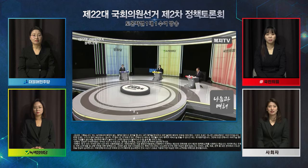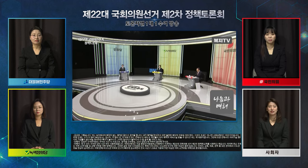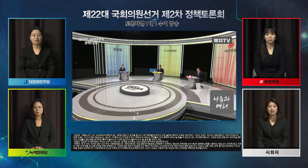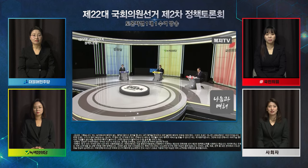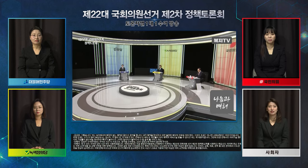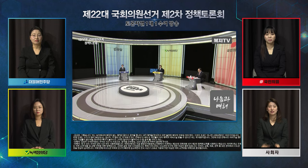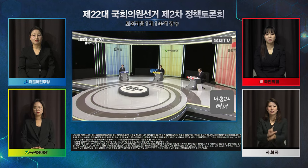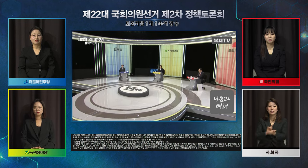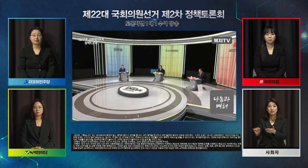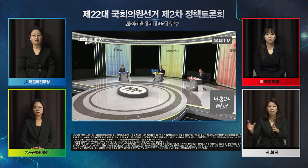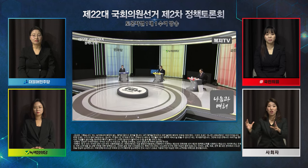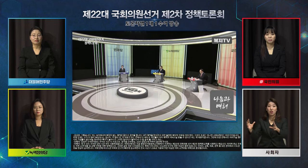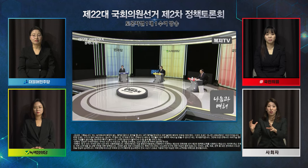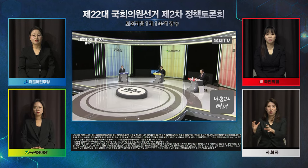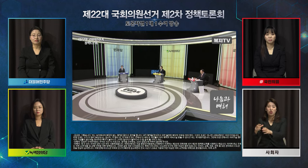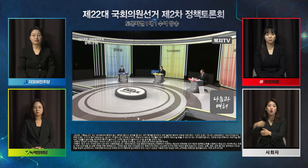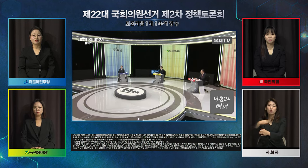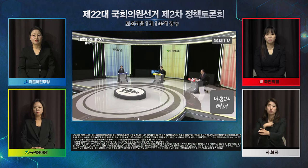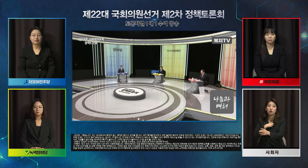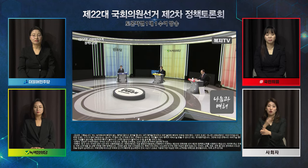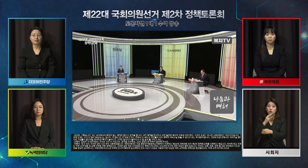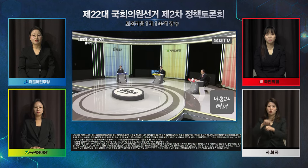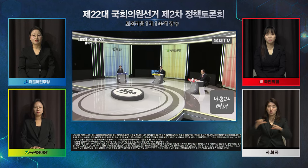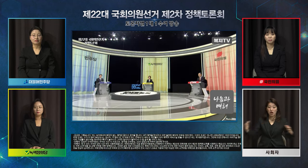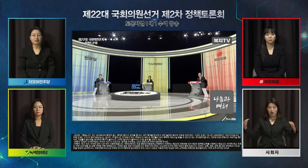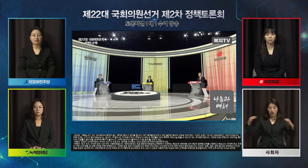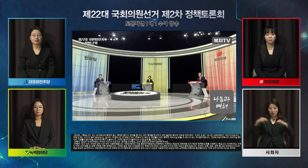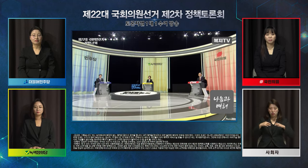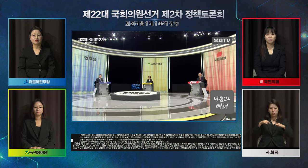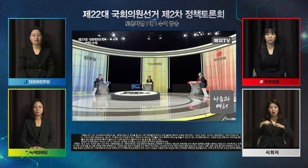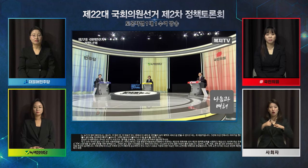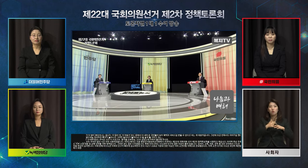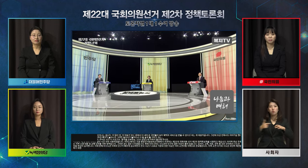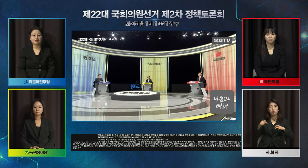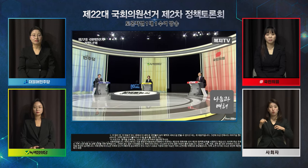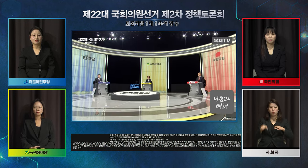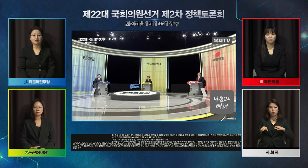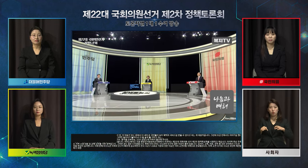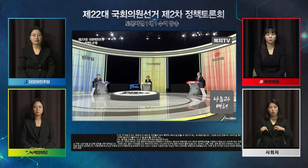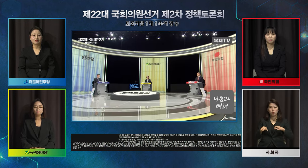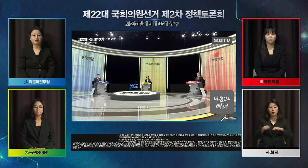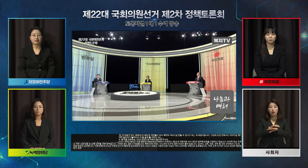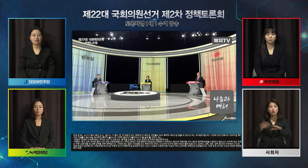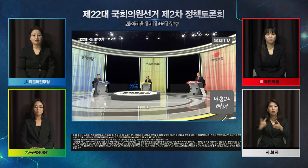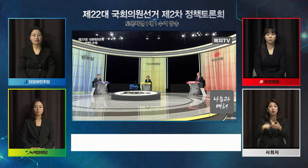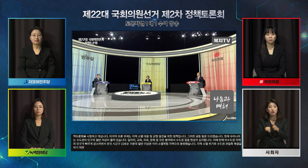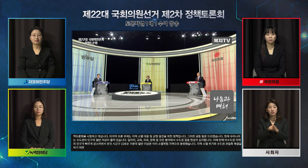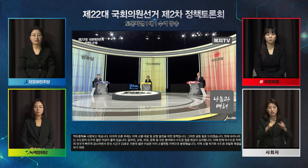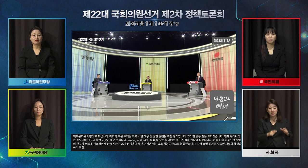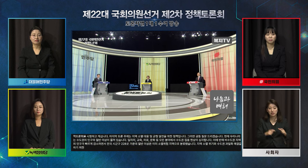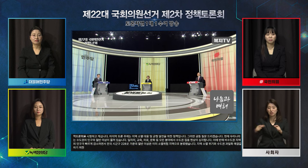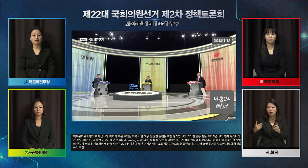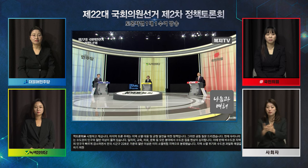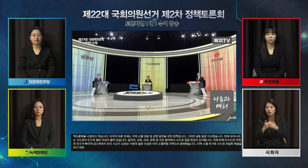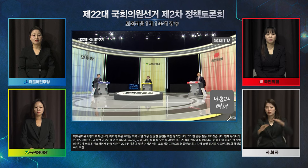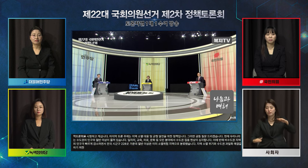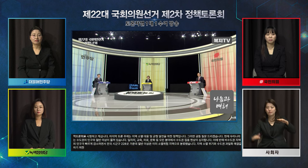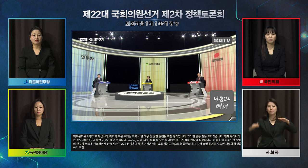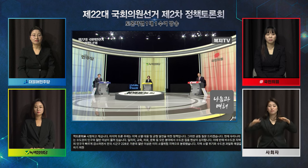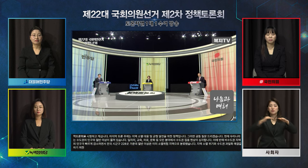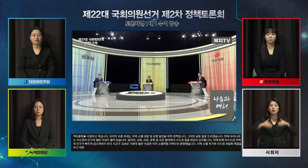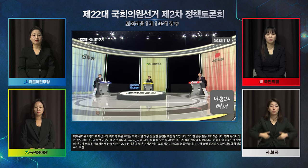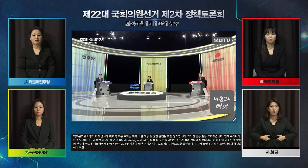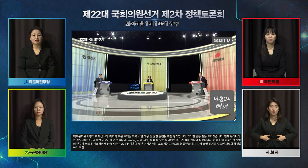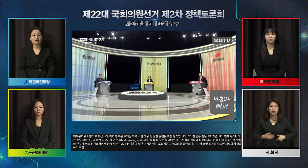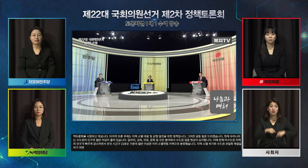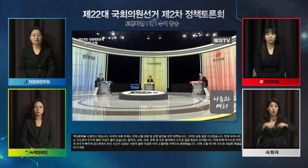지역소멸 위기와 수도권 과밀화 해결을 하기 위한 국토균형발전 방안이 절실합니다. 각 당이 어떤 대안을 가지고 있는지